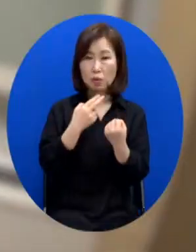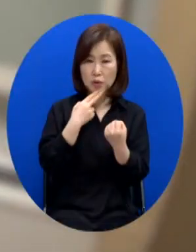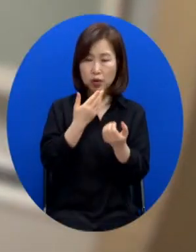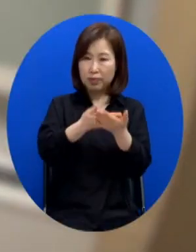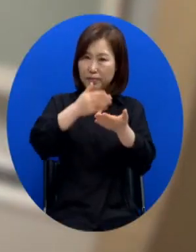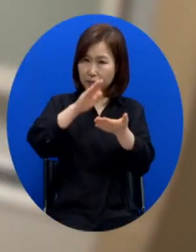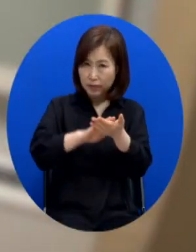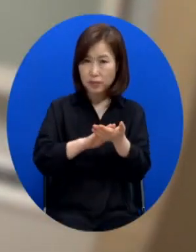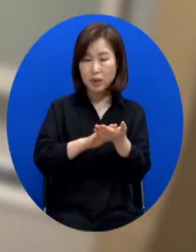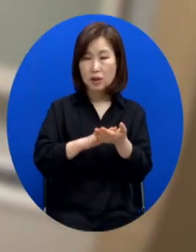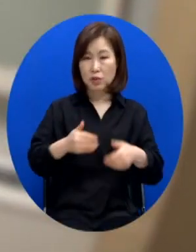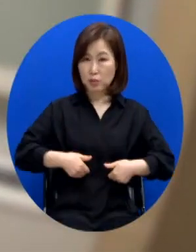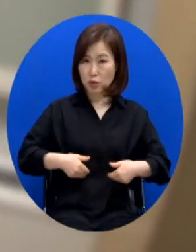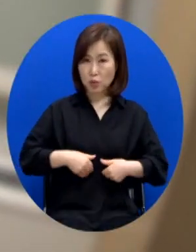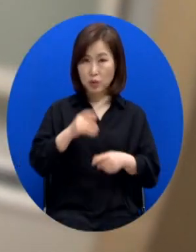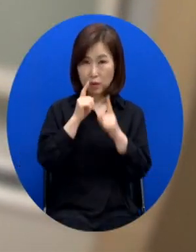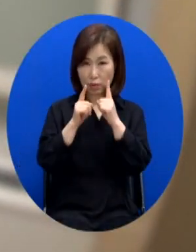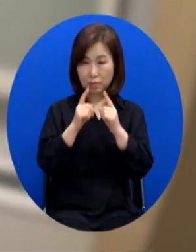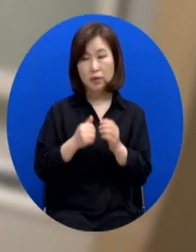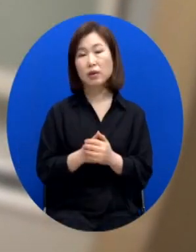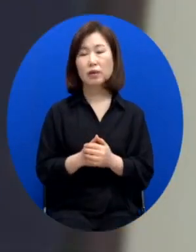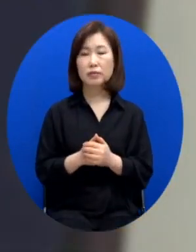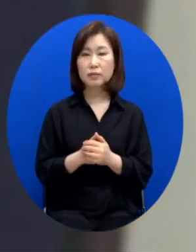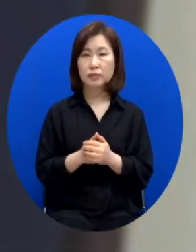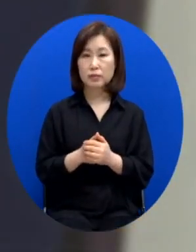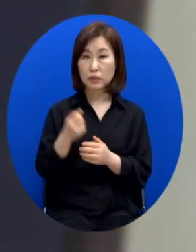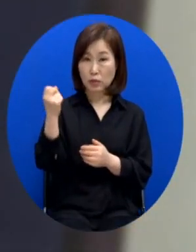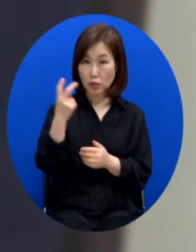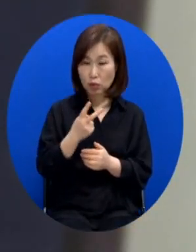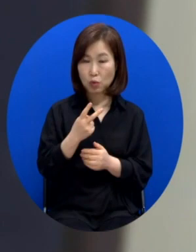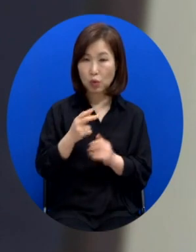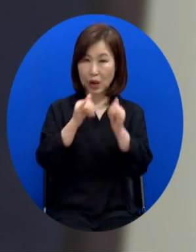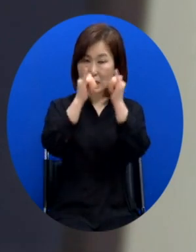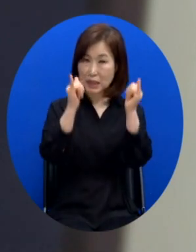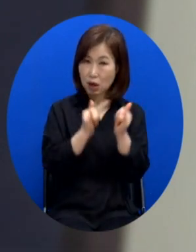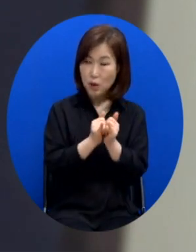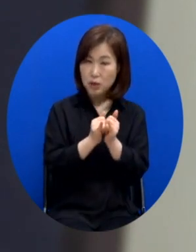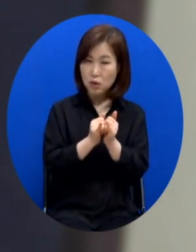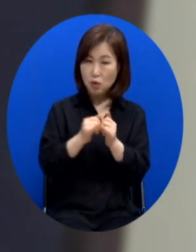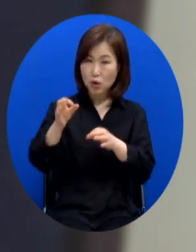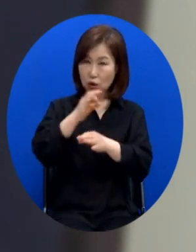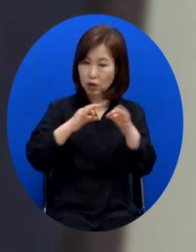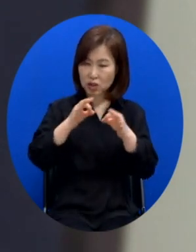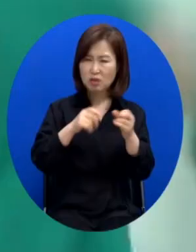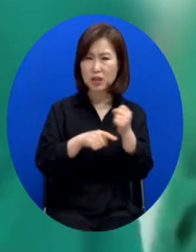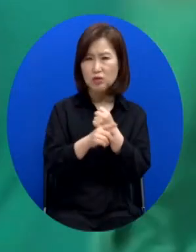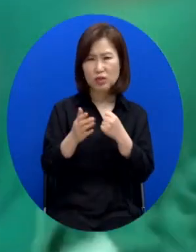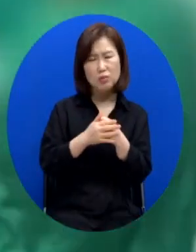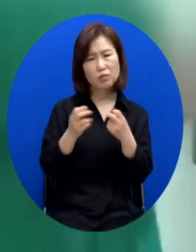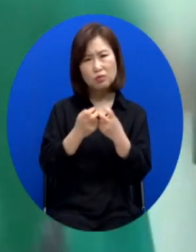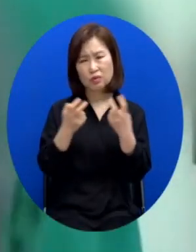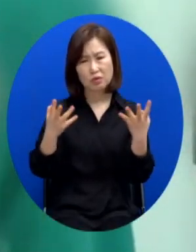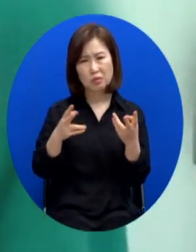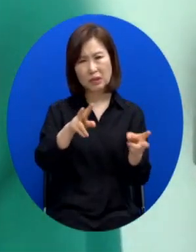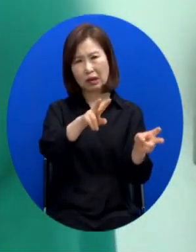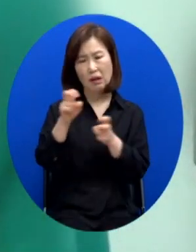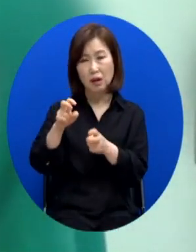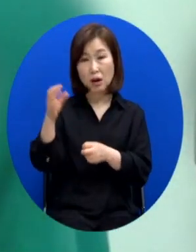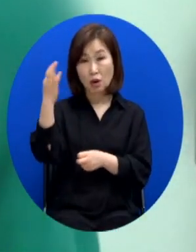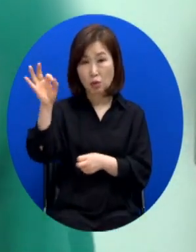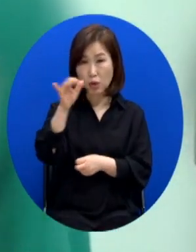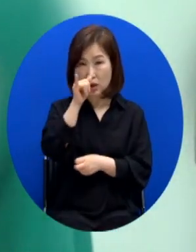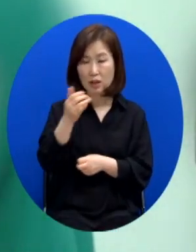법률안을 통과시켜야 한다고 전했습니다. 또 사회적 또는 경제적 사유로 불가피한 낙태를 허용해야